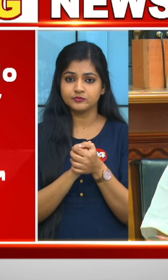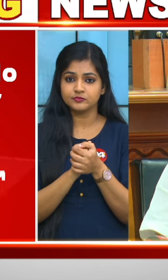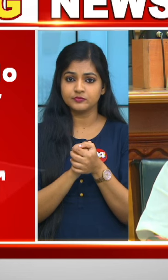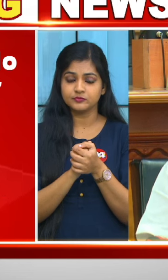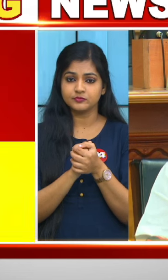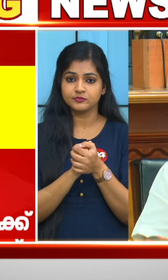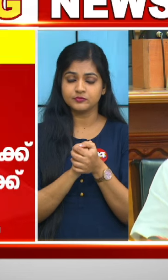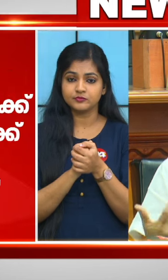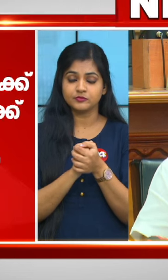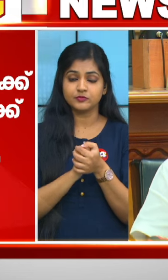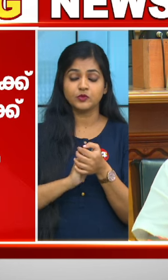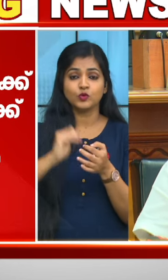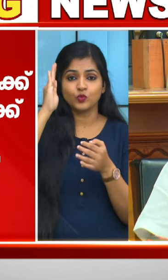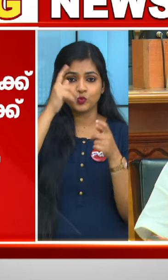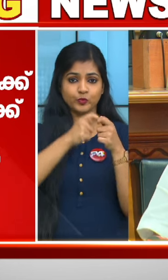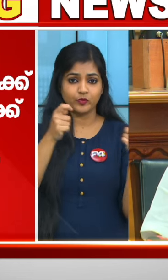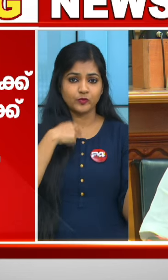അത് ഞാൻ പത്രത്തിൽ കൂടെ വായിച്ചു.